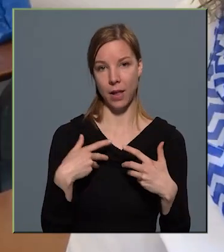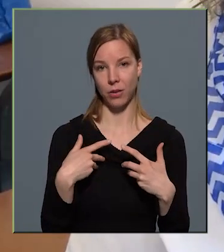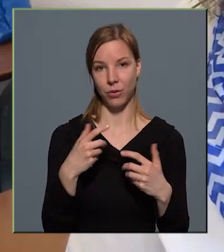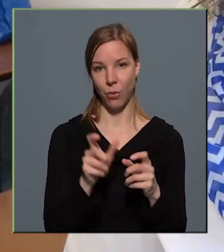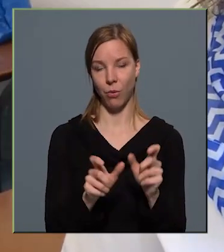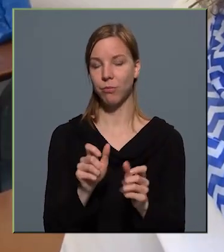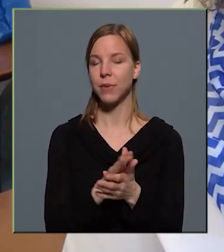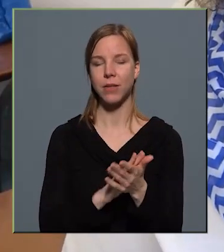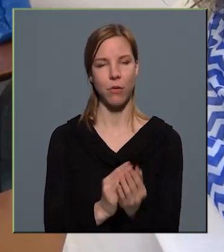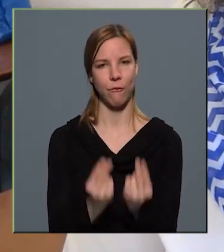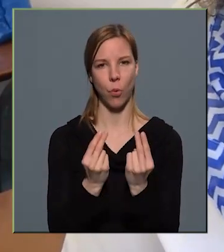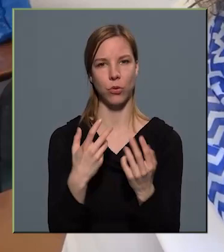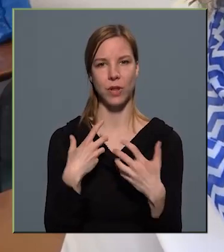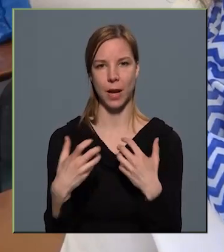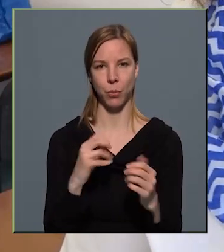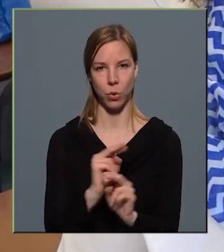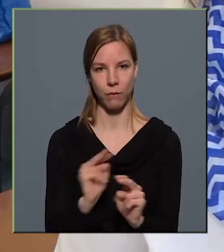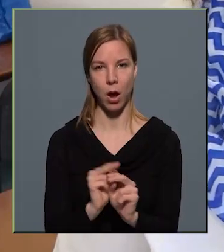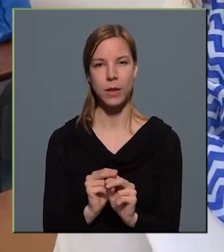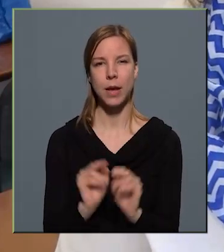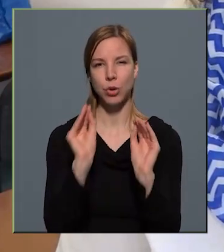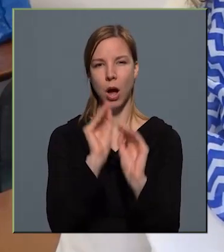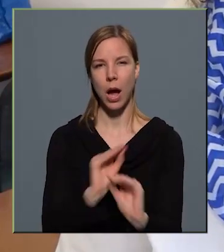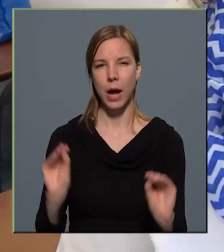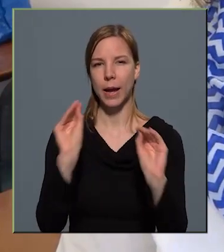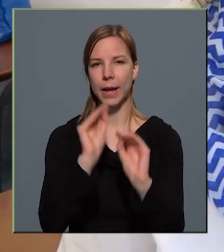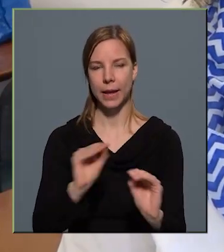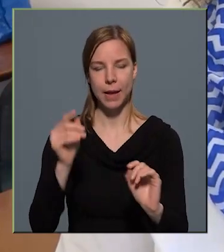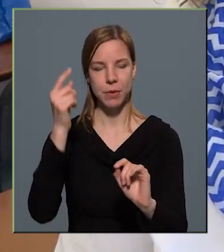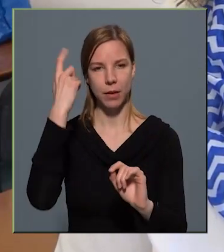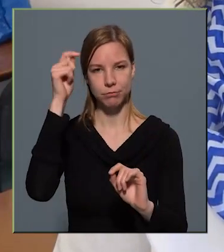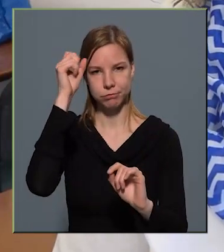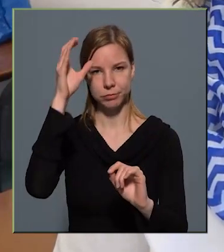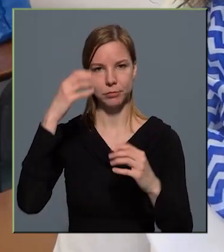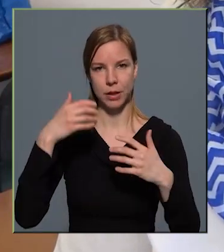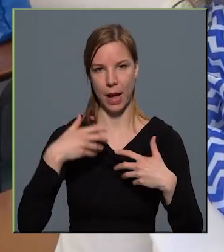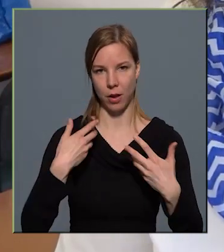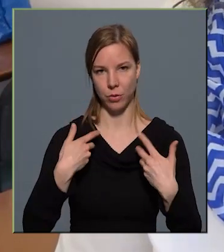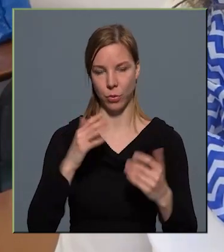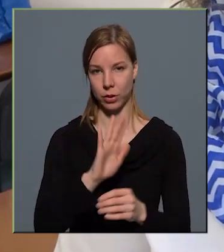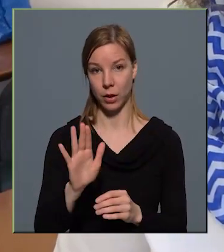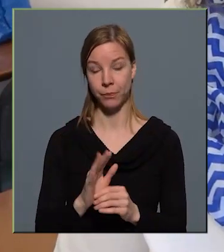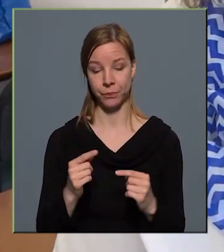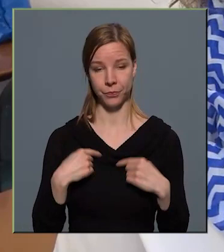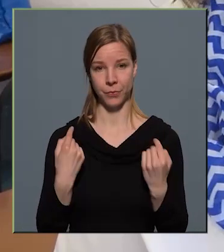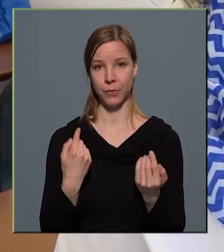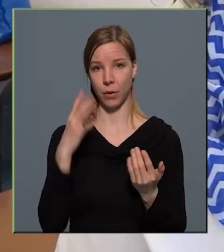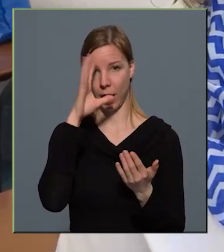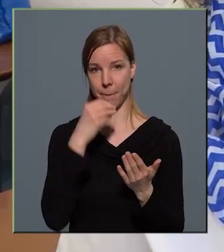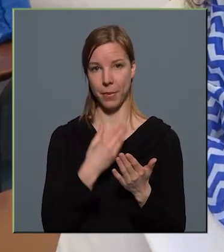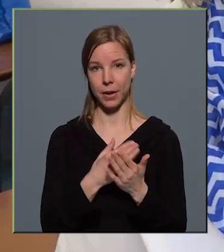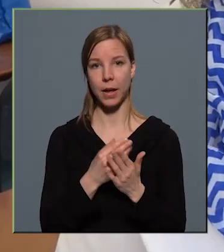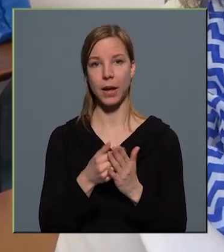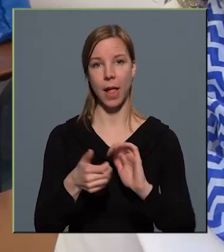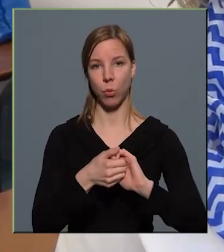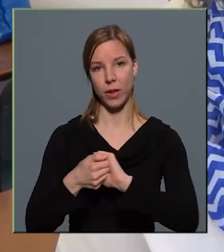szerepük van. És a jól képzett állatoknak, és arra is felhívni a figyelmet, hogy nekünk embereknek igenis össze kell